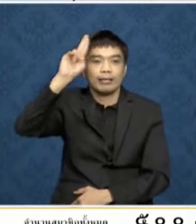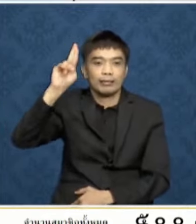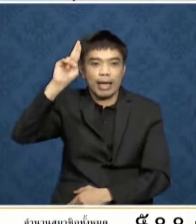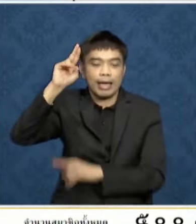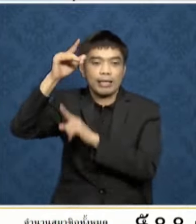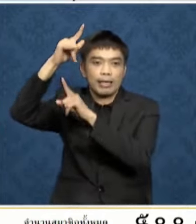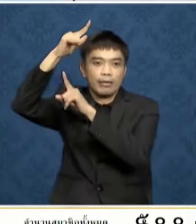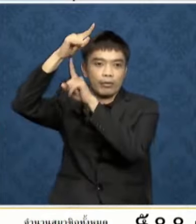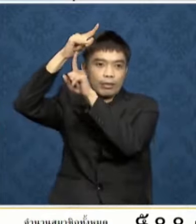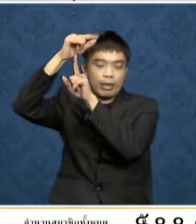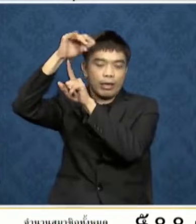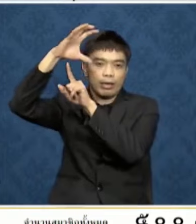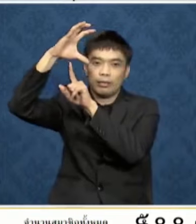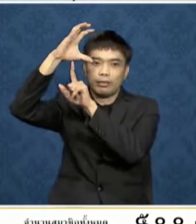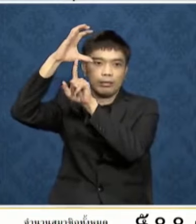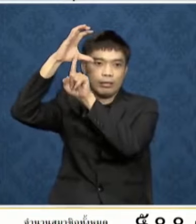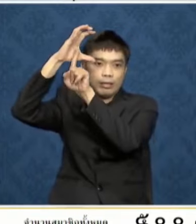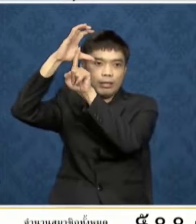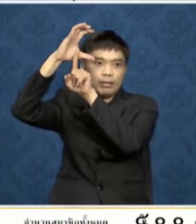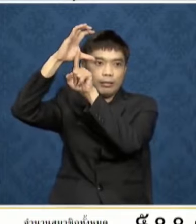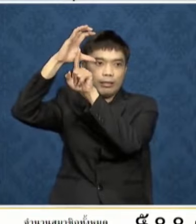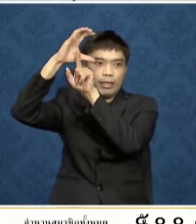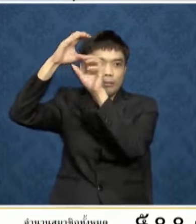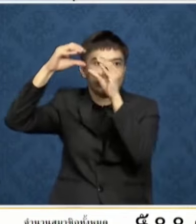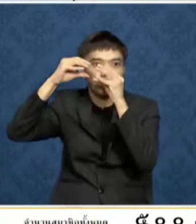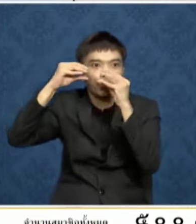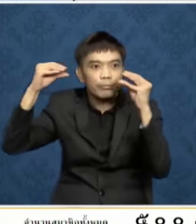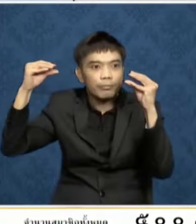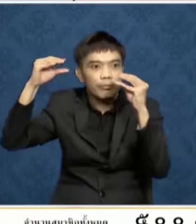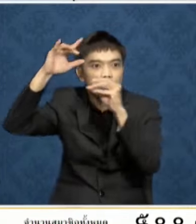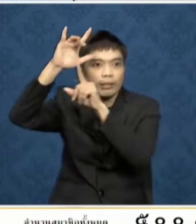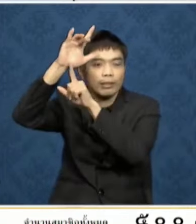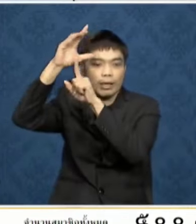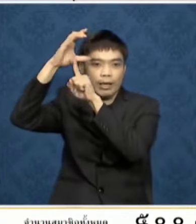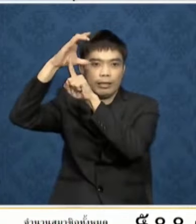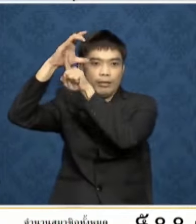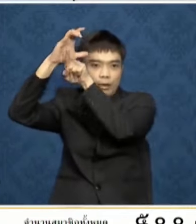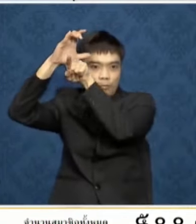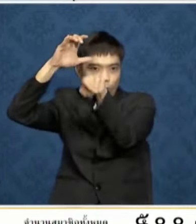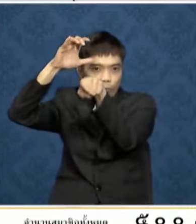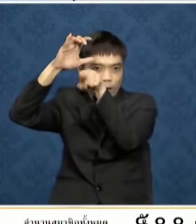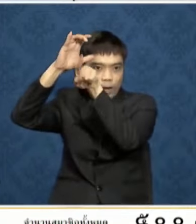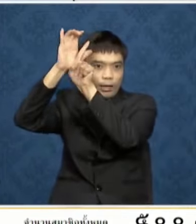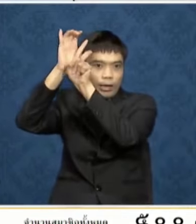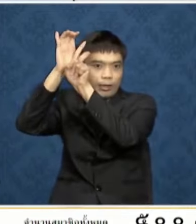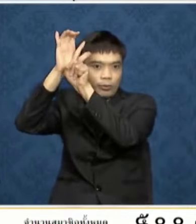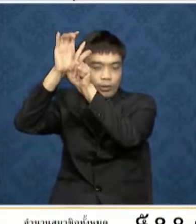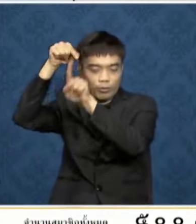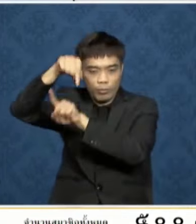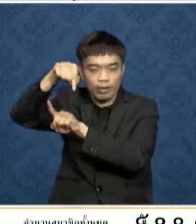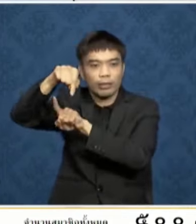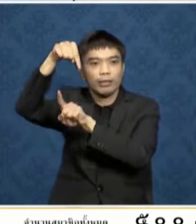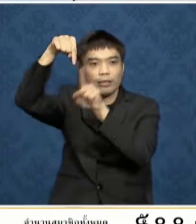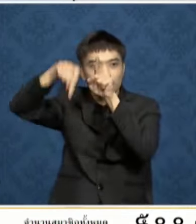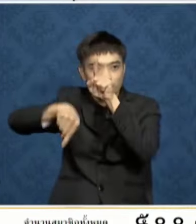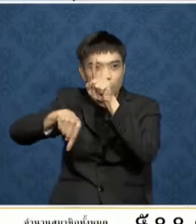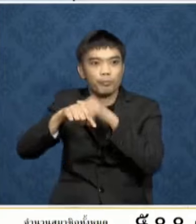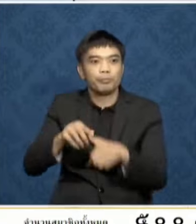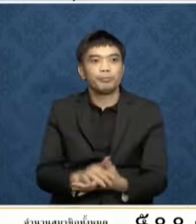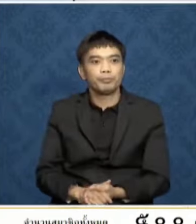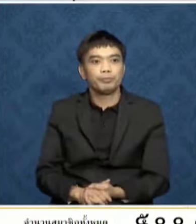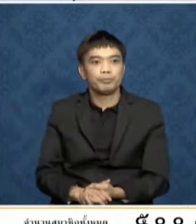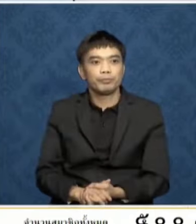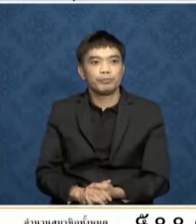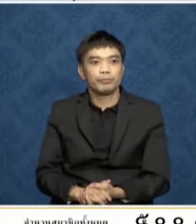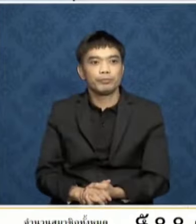มารติดกลองถ่ายภาพฮาข่า้เพีงเบื้ต้นเท่ั้นความละเอีดยงสงไม่มากแล้็จะมดาเทยม Theosอง Gisda ที่ใช้ถาย